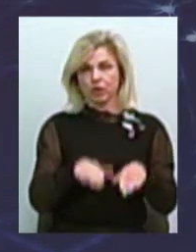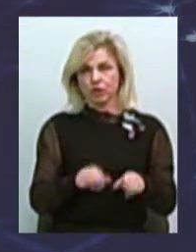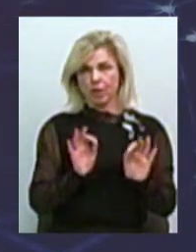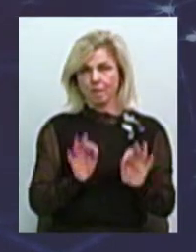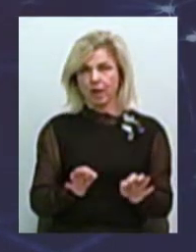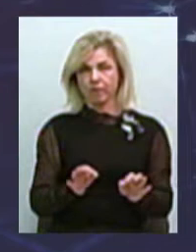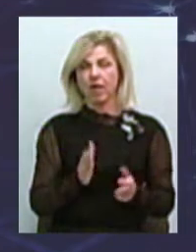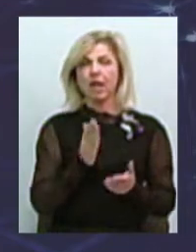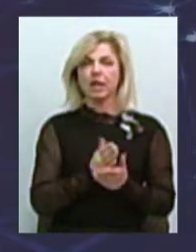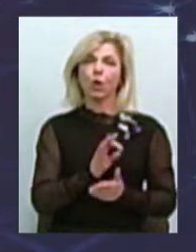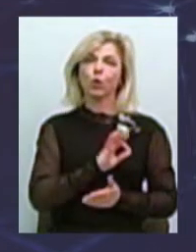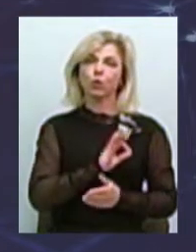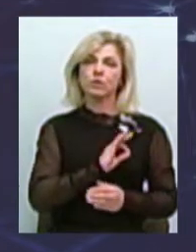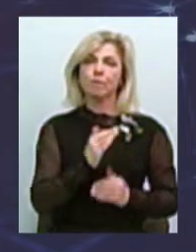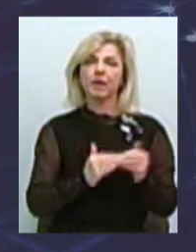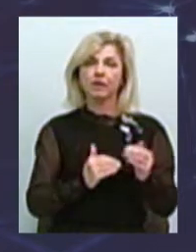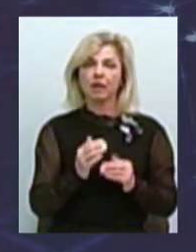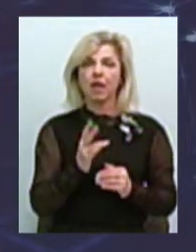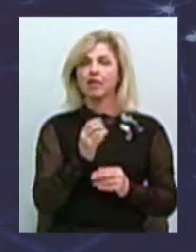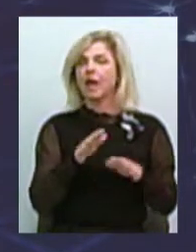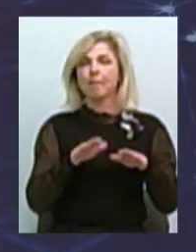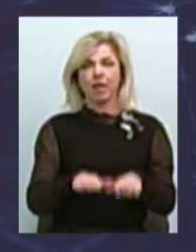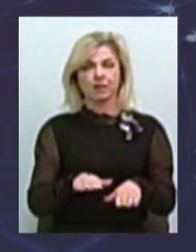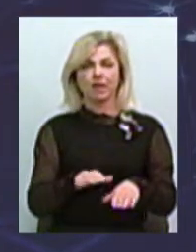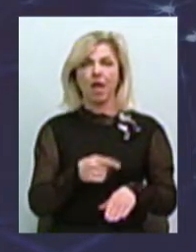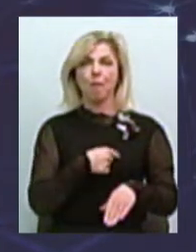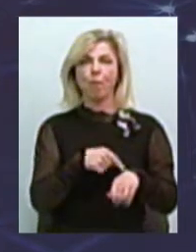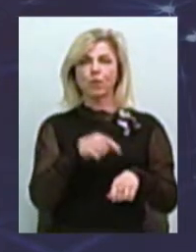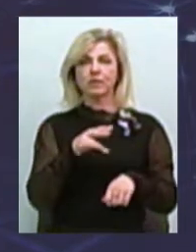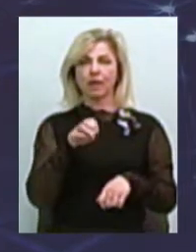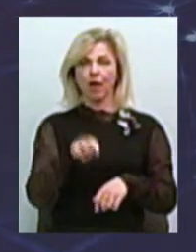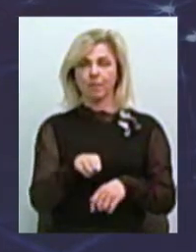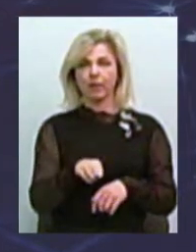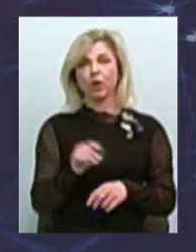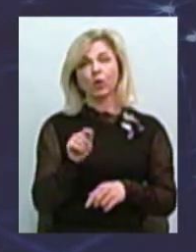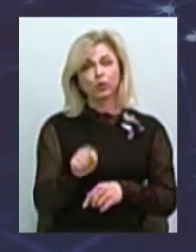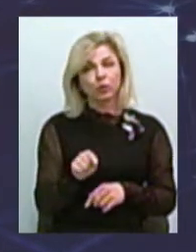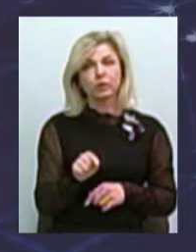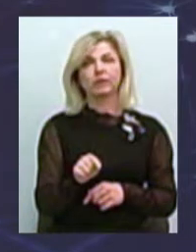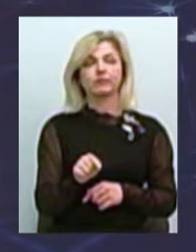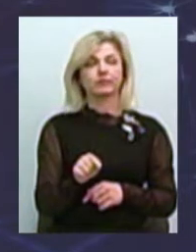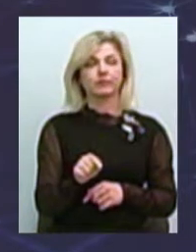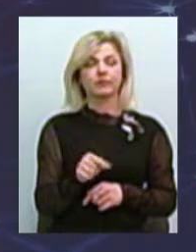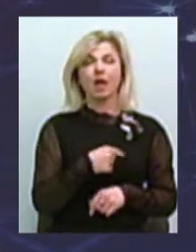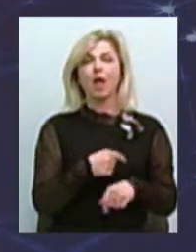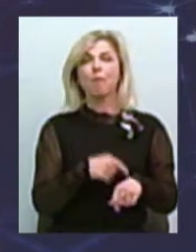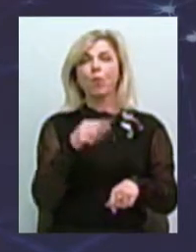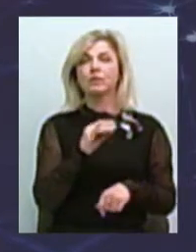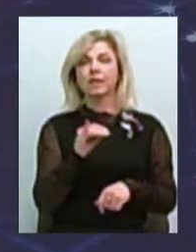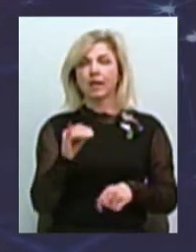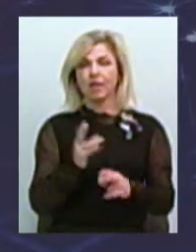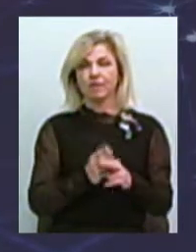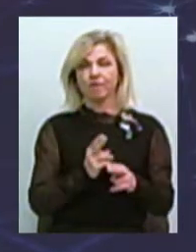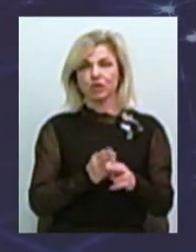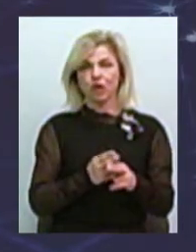таки юриспруденція – це не місце емоціям. І ось тут емоції заважають навіть